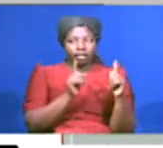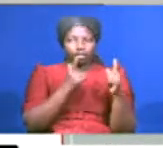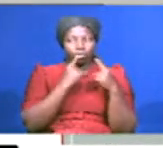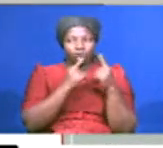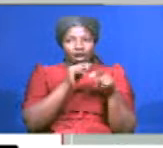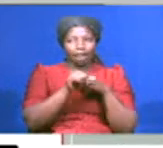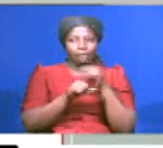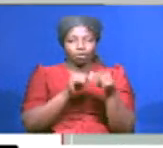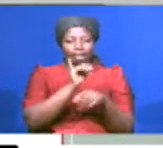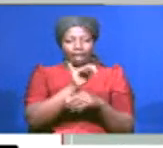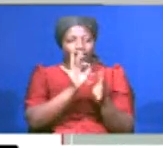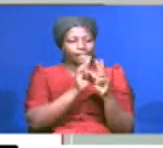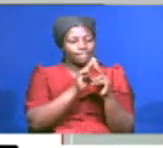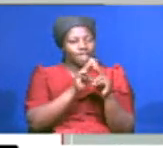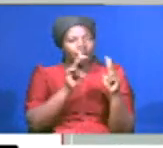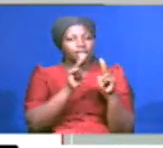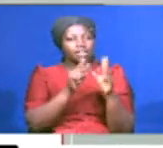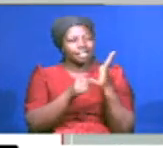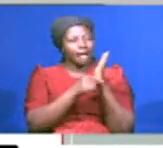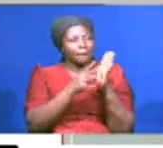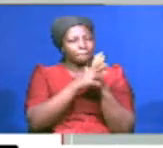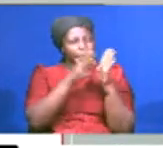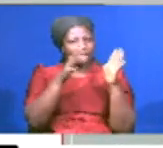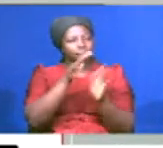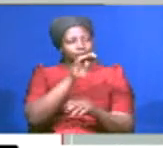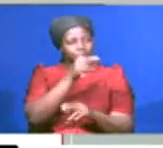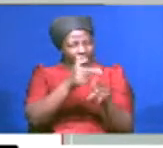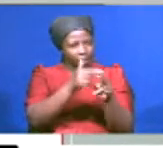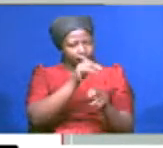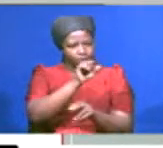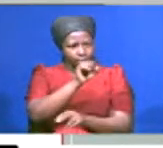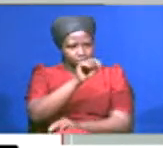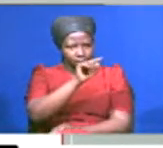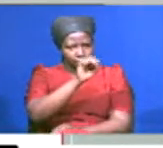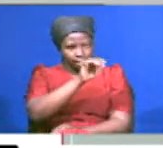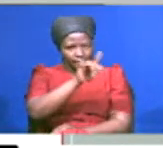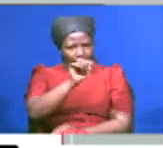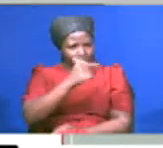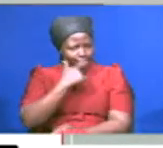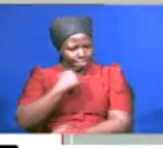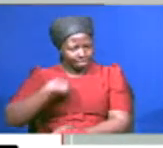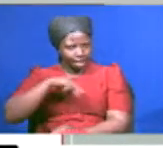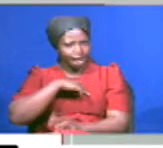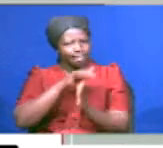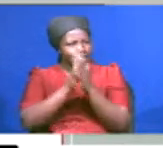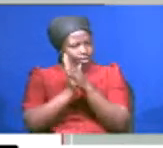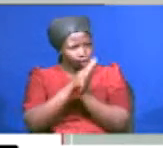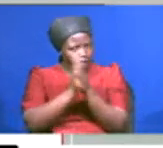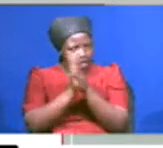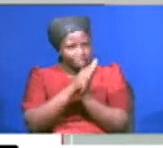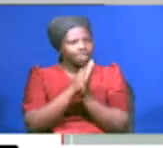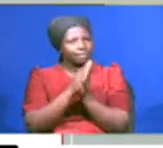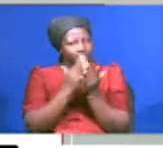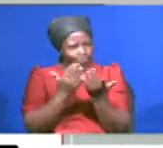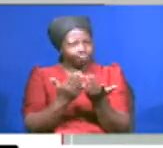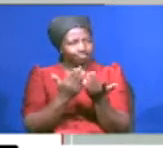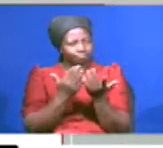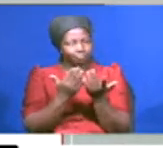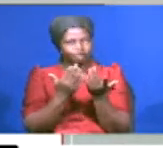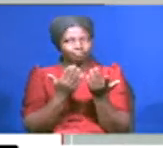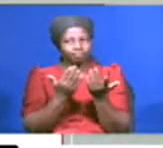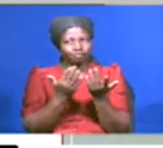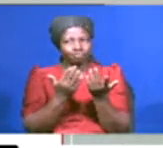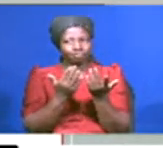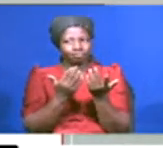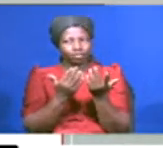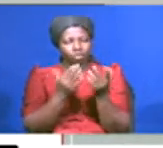that very famous track, Stella. Okay. Tell us the story, and you can express yourself in